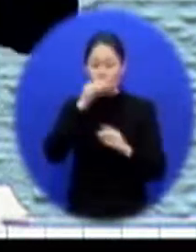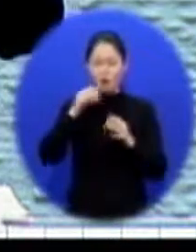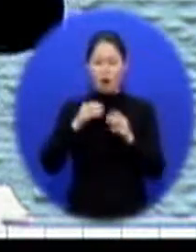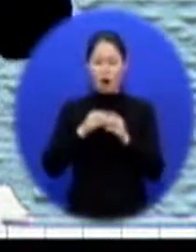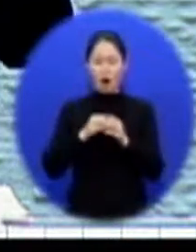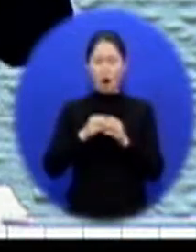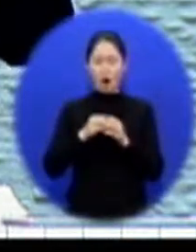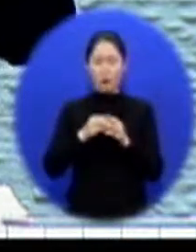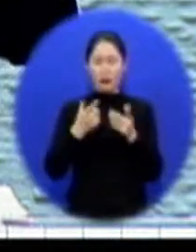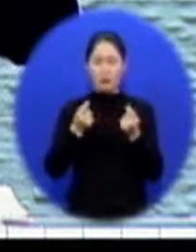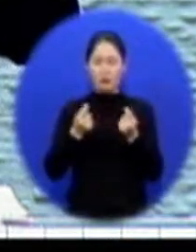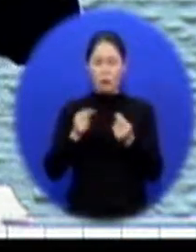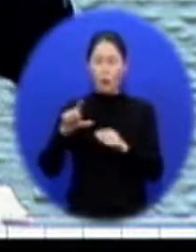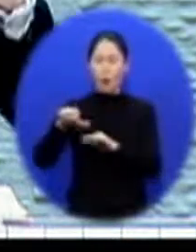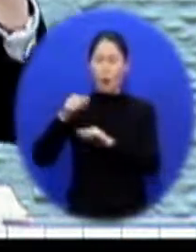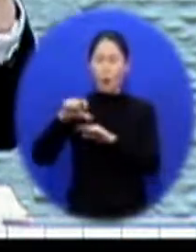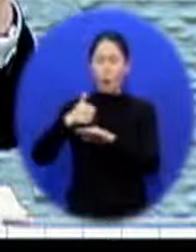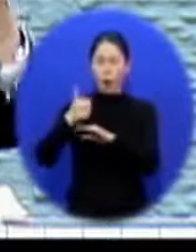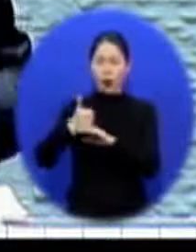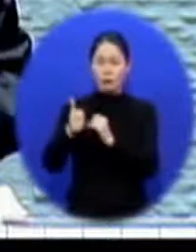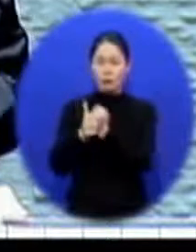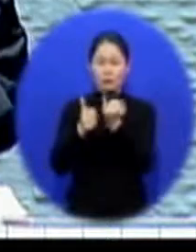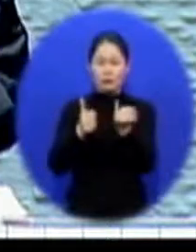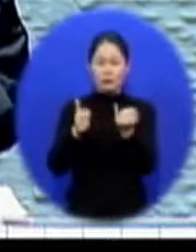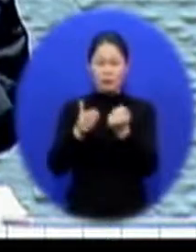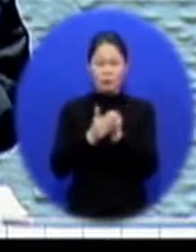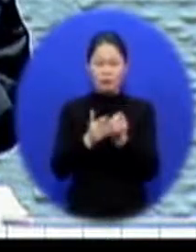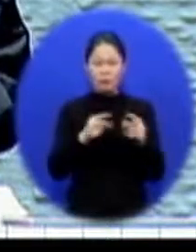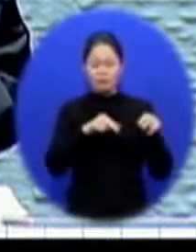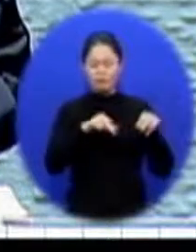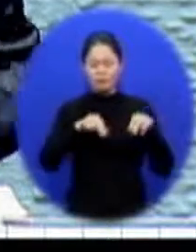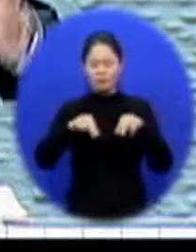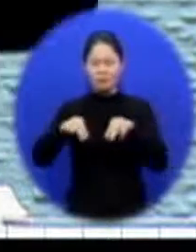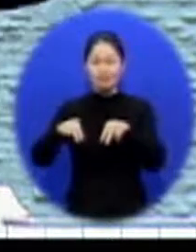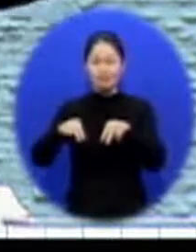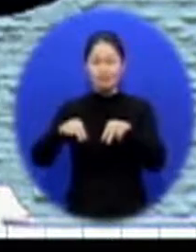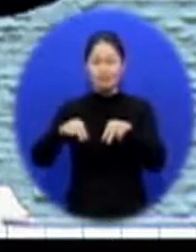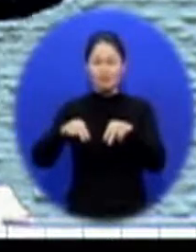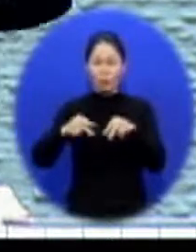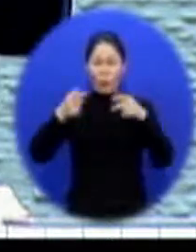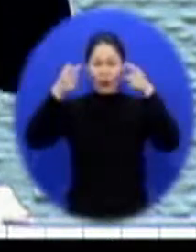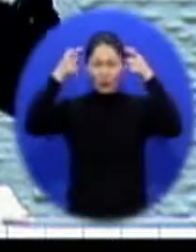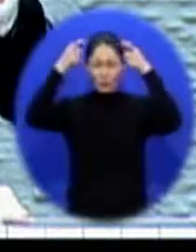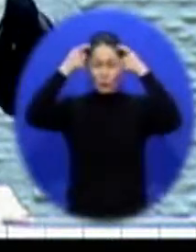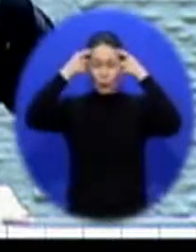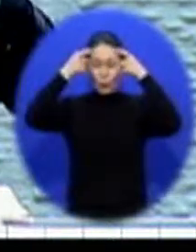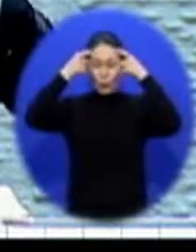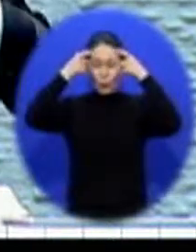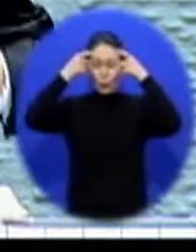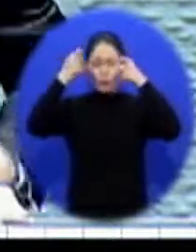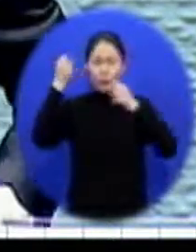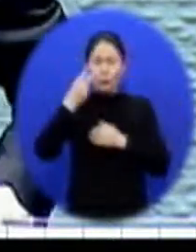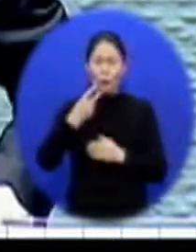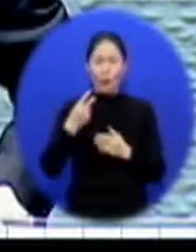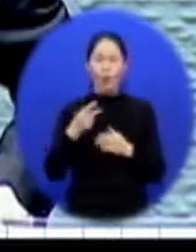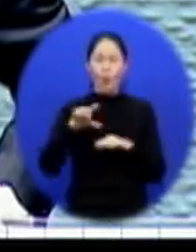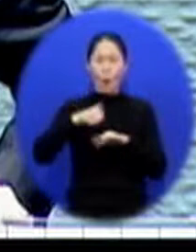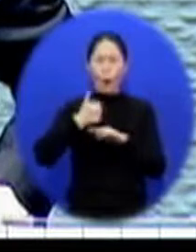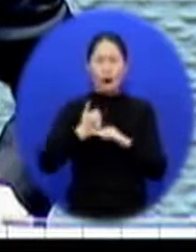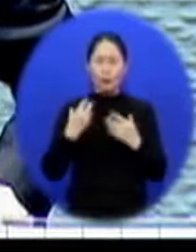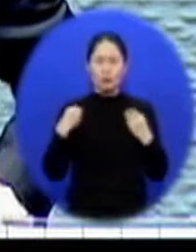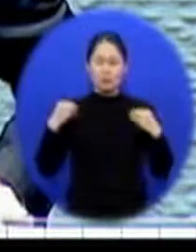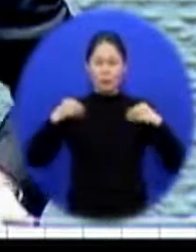왕과 왕후 니까 위엄을 갖추고 등장합니다 왕관을 쓰고 그리고 왕의 외투를